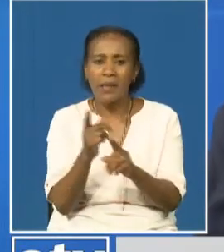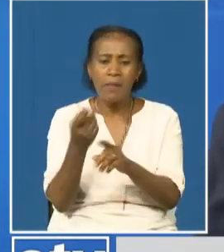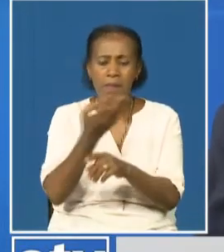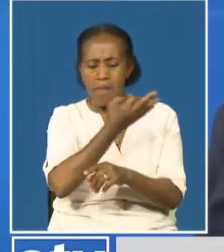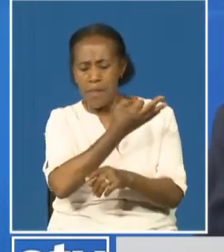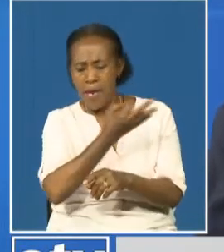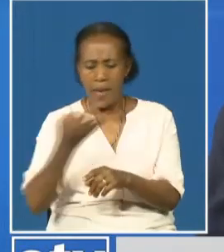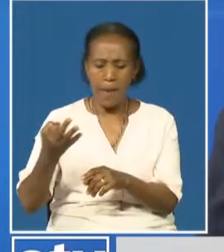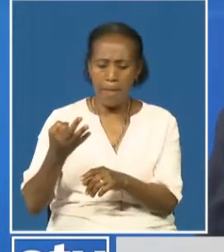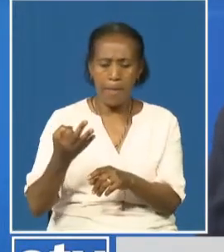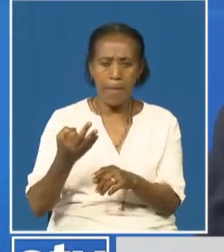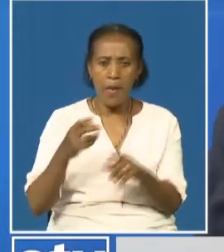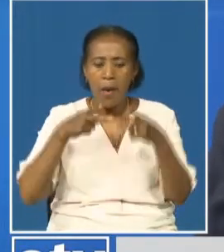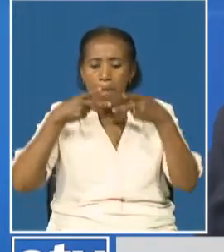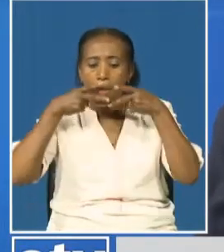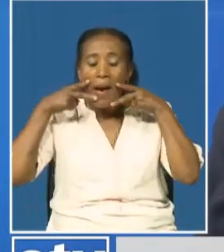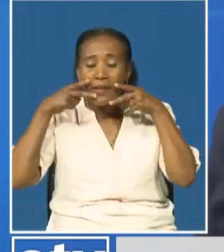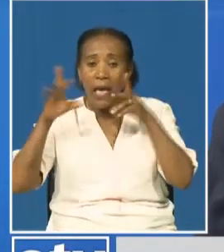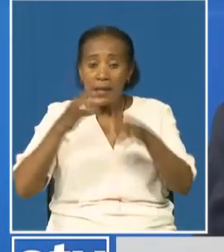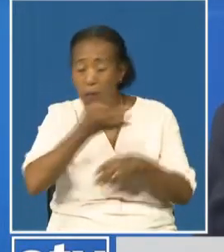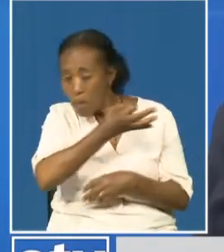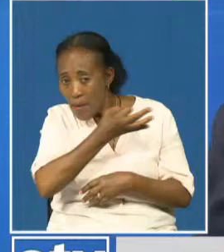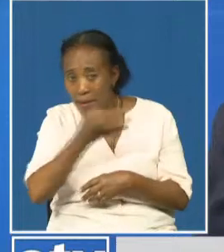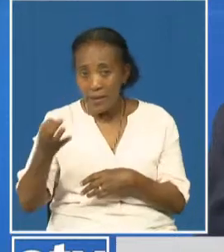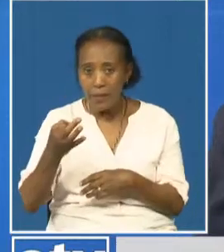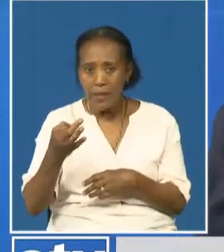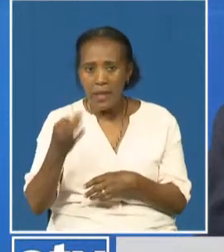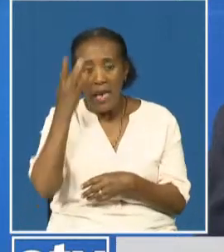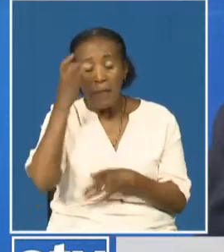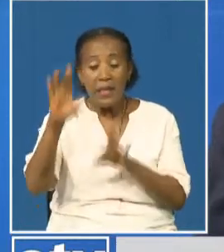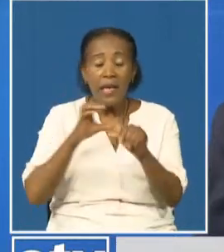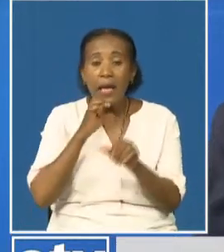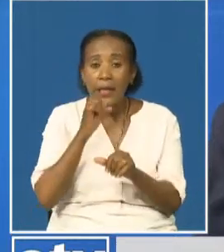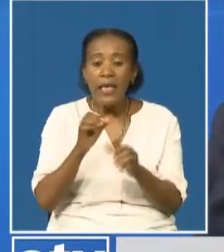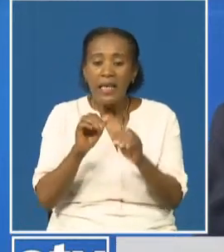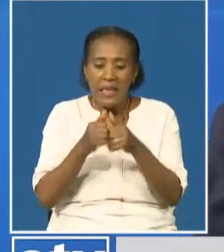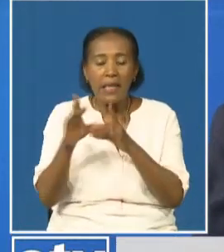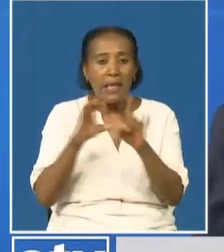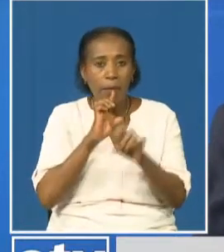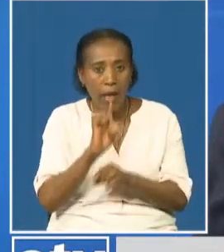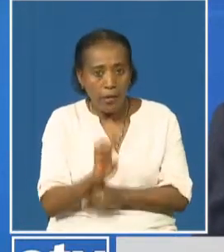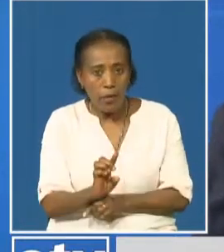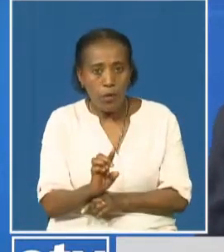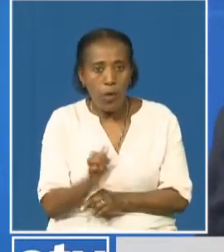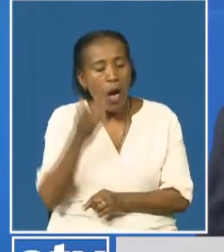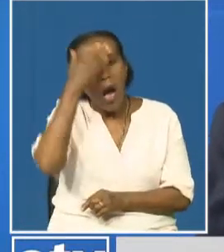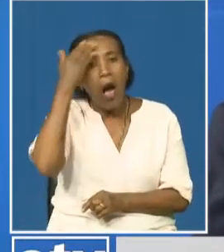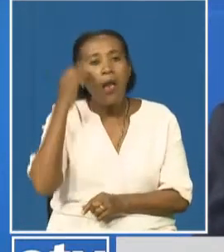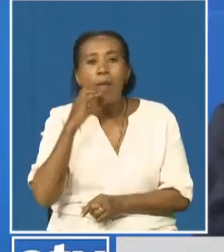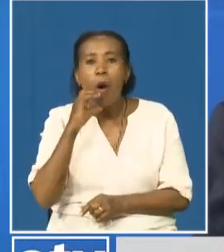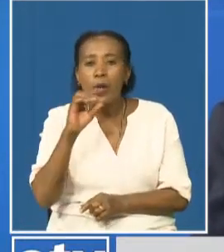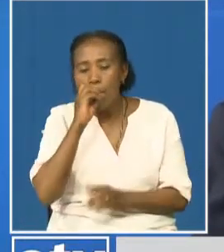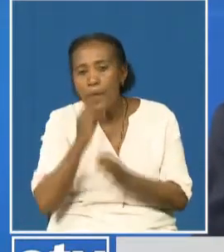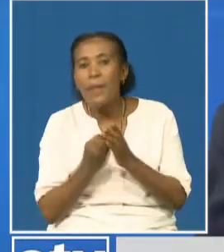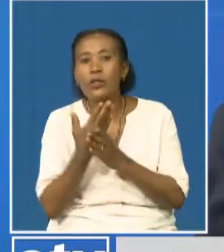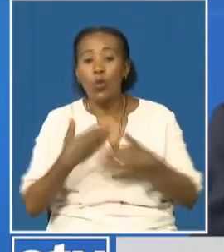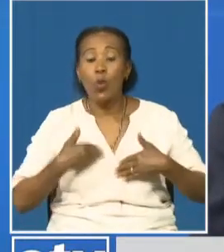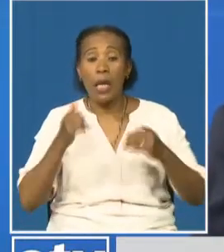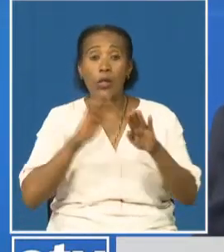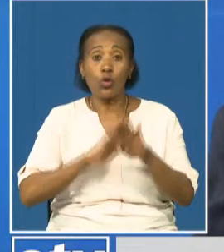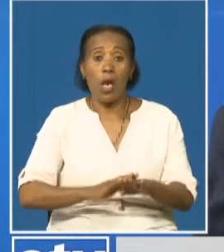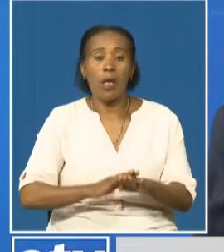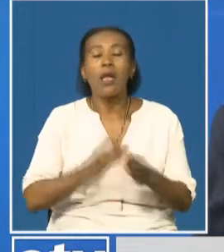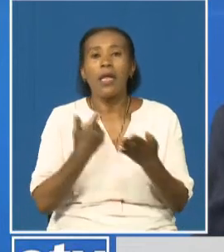ጠንቅቆ የማስክ አደራረግን ጠንቅቆ ለምን እንደምናደርገውና እንዴት እንደምናደርገው ካለማወቅ የሚመነጭ ነው ወጣቶች ላይ